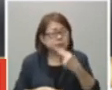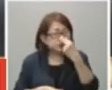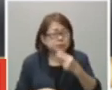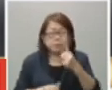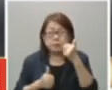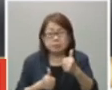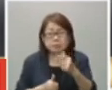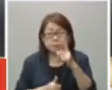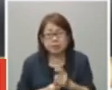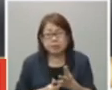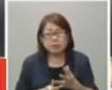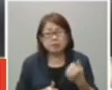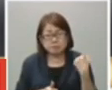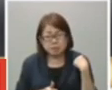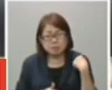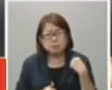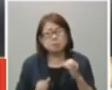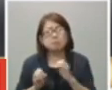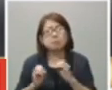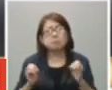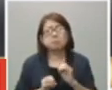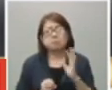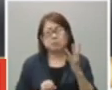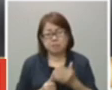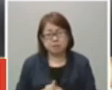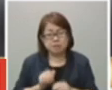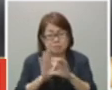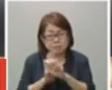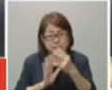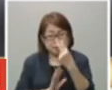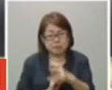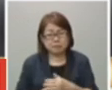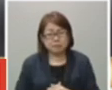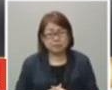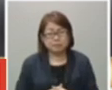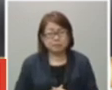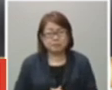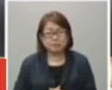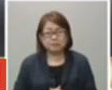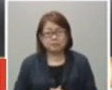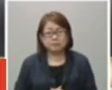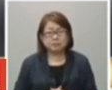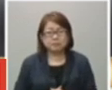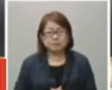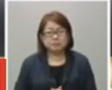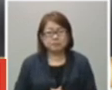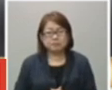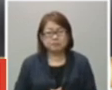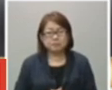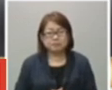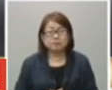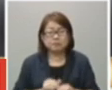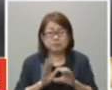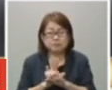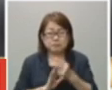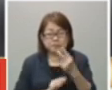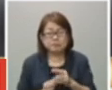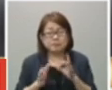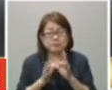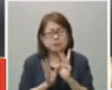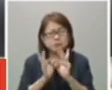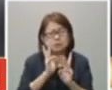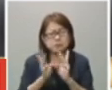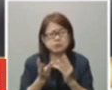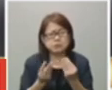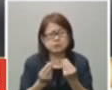ยครับภาพตะกี้เป็นสภาพอากาศฝุ่นพิ